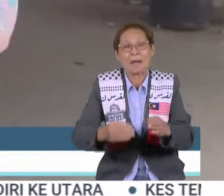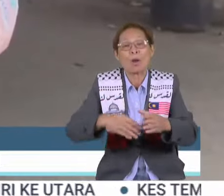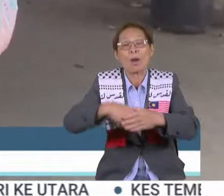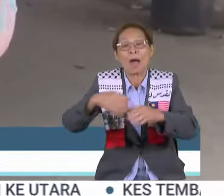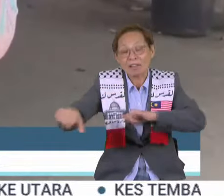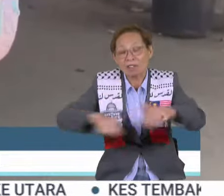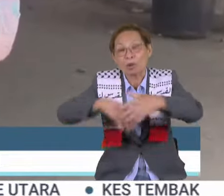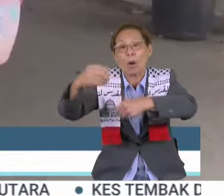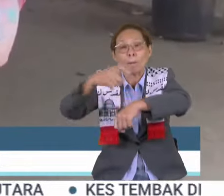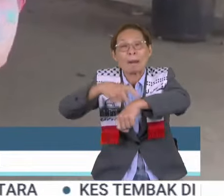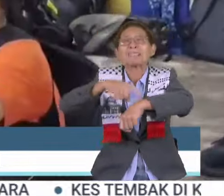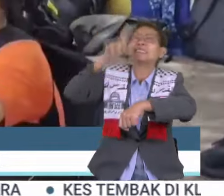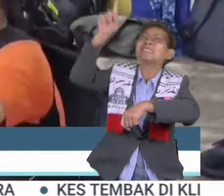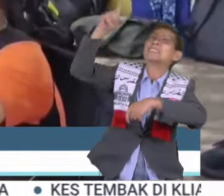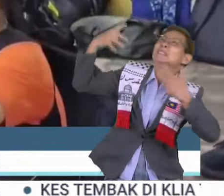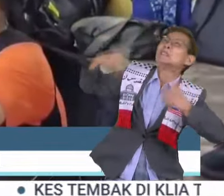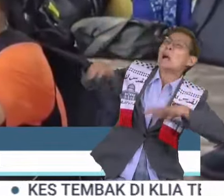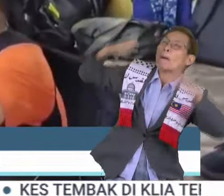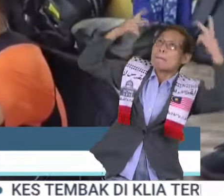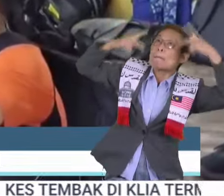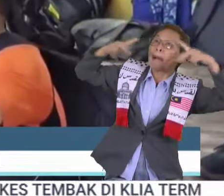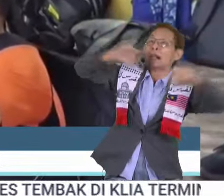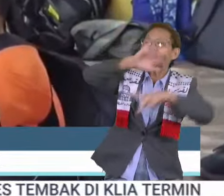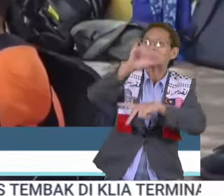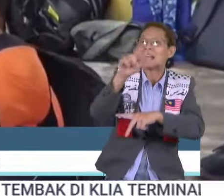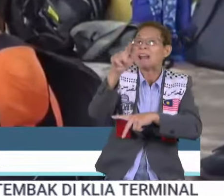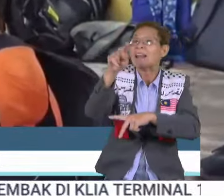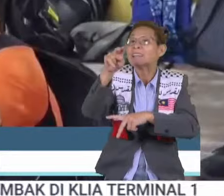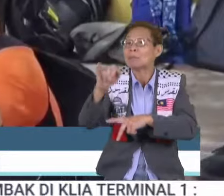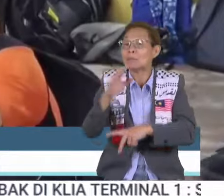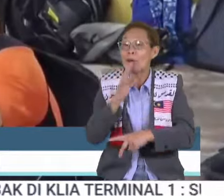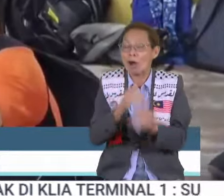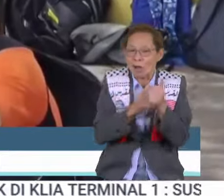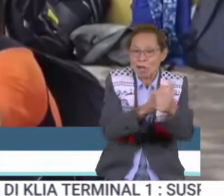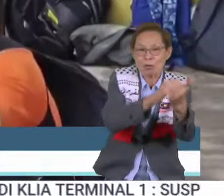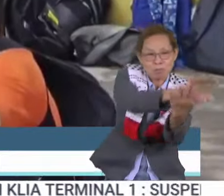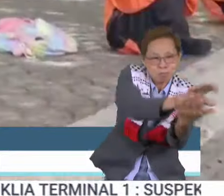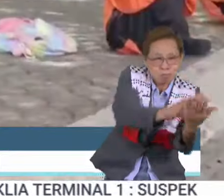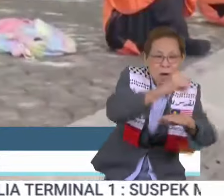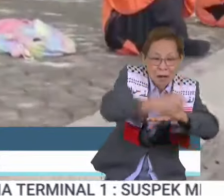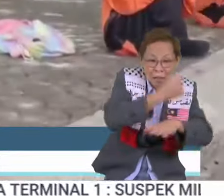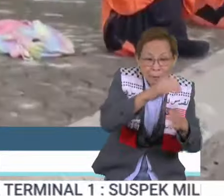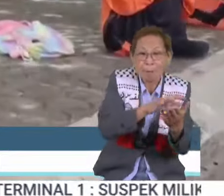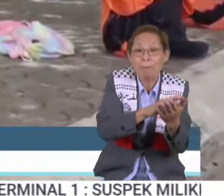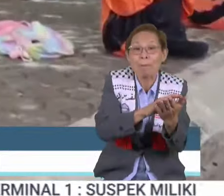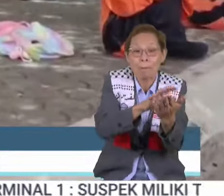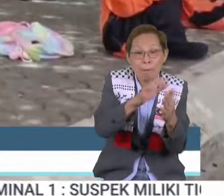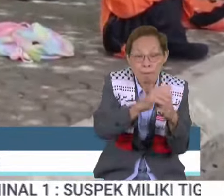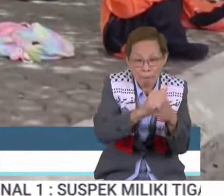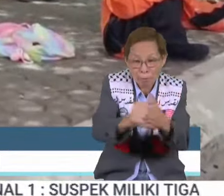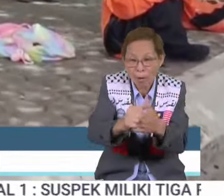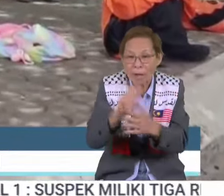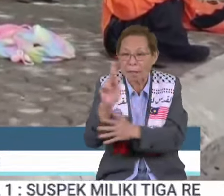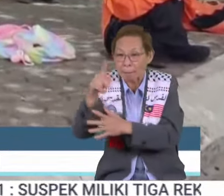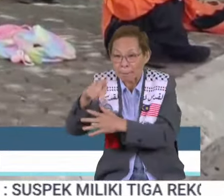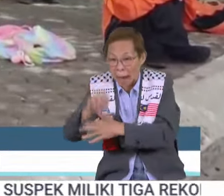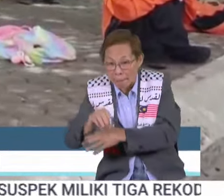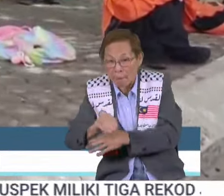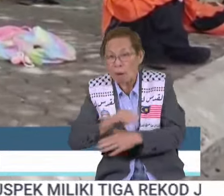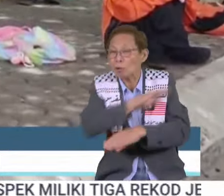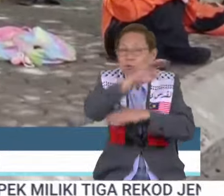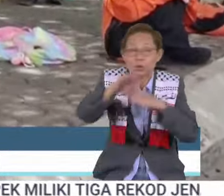pada musim panas. Pengarahnya Jelani Sulung berkata, mengikut garis panduan yang dikeluarkan KPM, sebarang